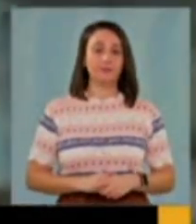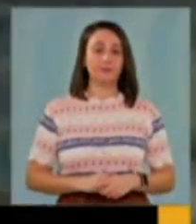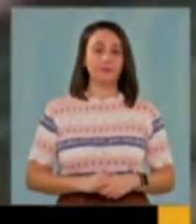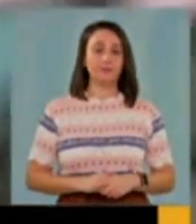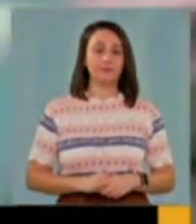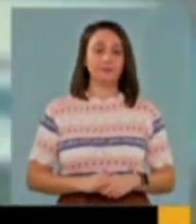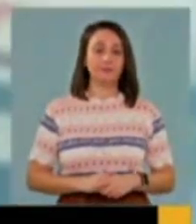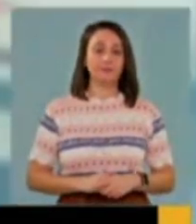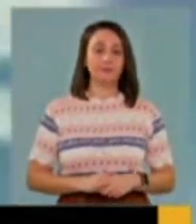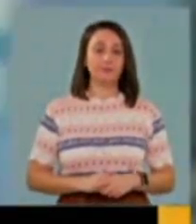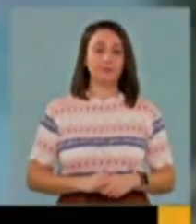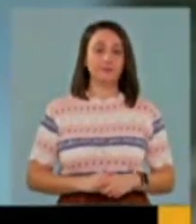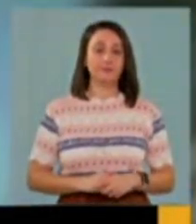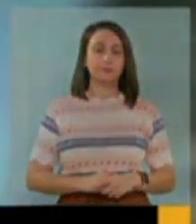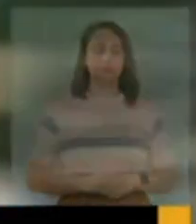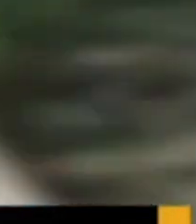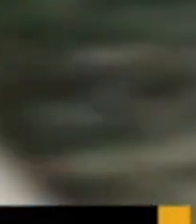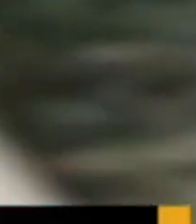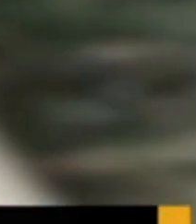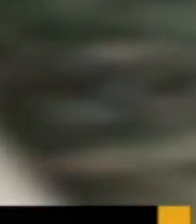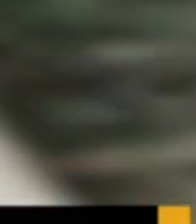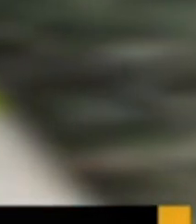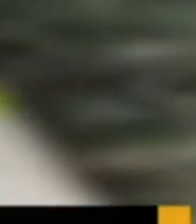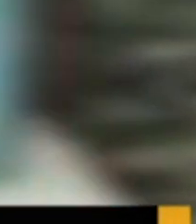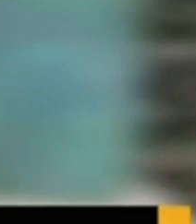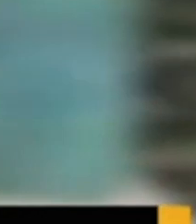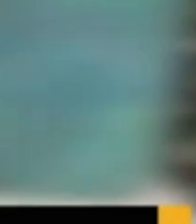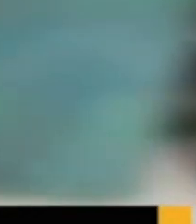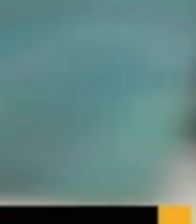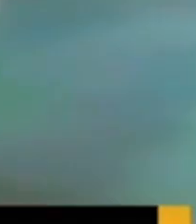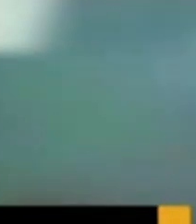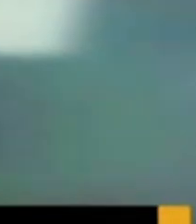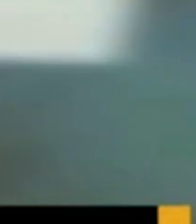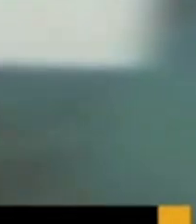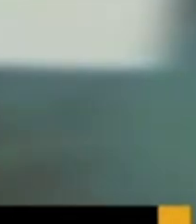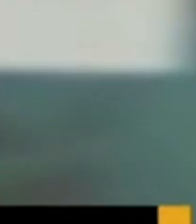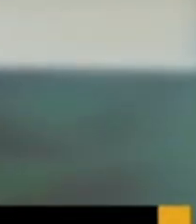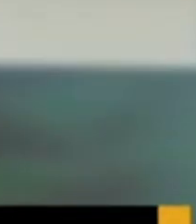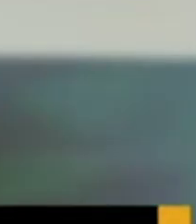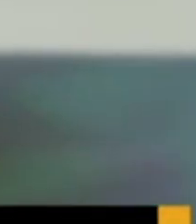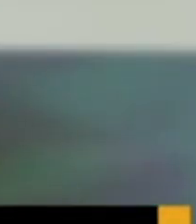Смотри, военторг, индивидуальное самопитание.